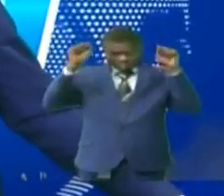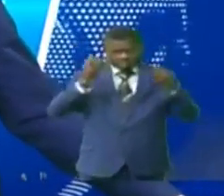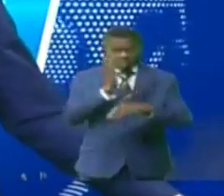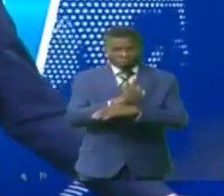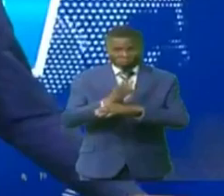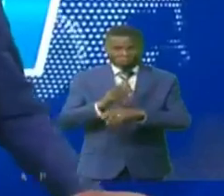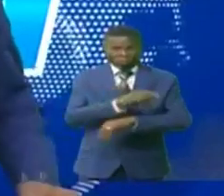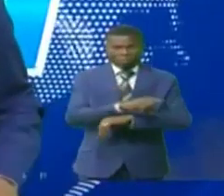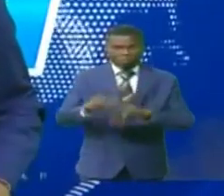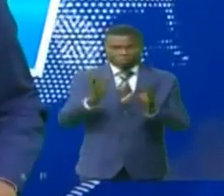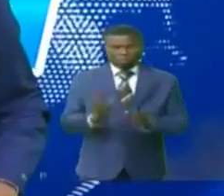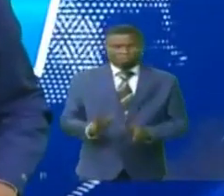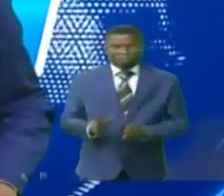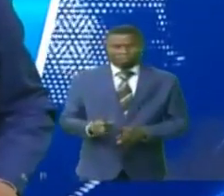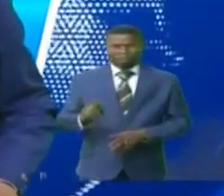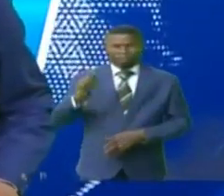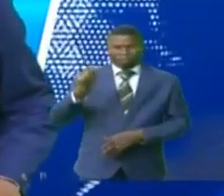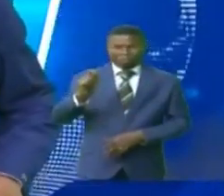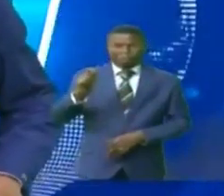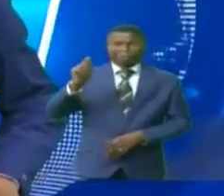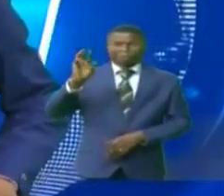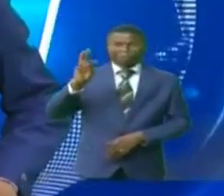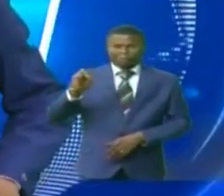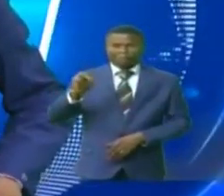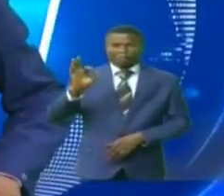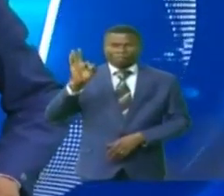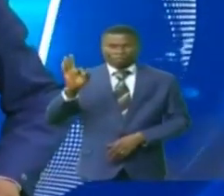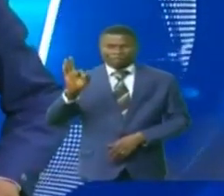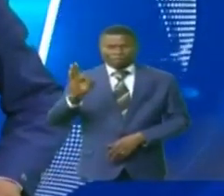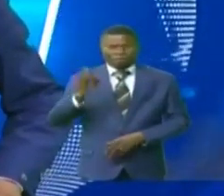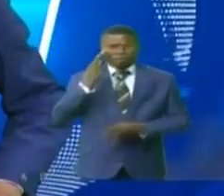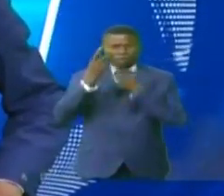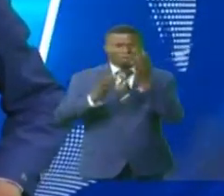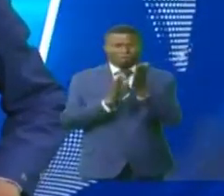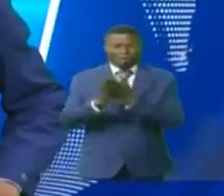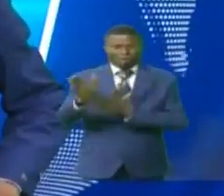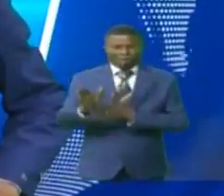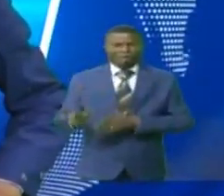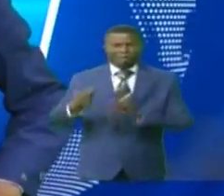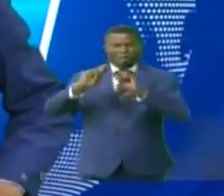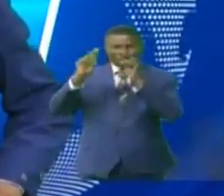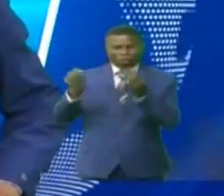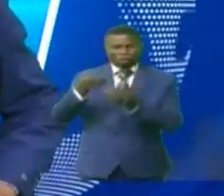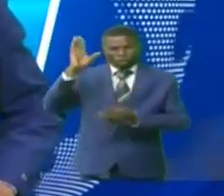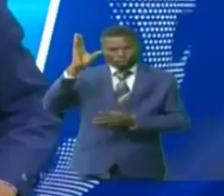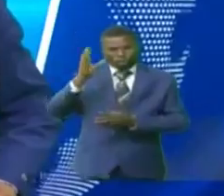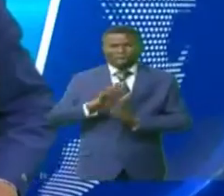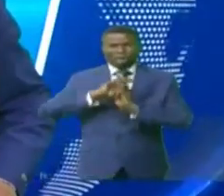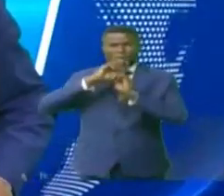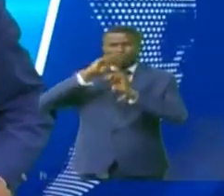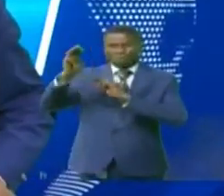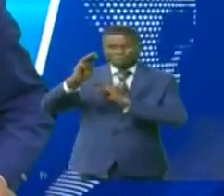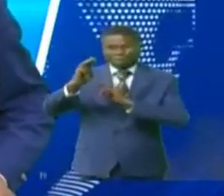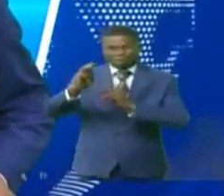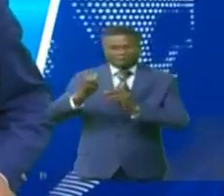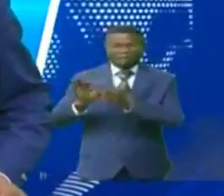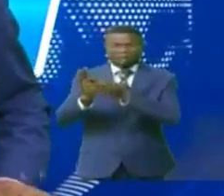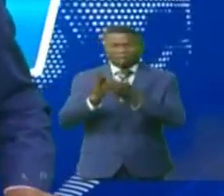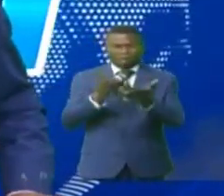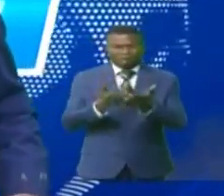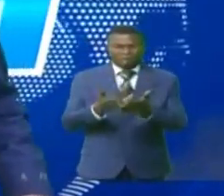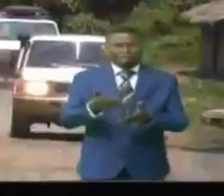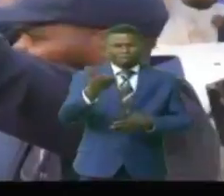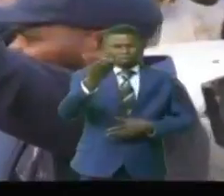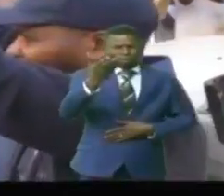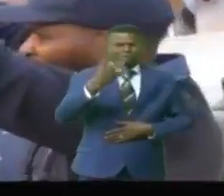conseil d'administration de la TMF a visité 15 regroupements de ces territoires pour apporter un message d'unité, comme nous dit Cédric